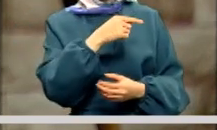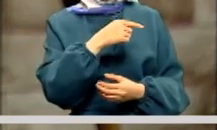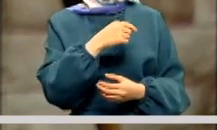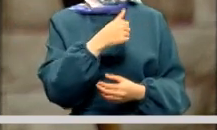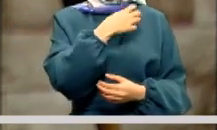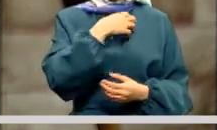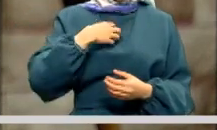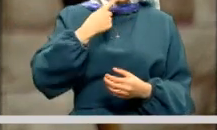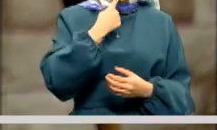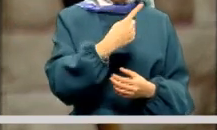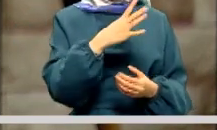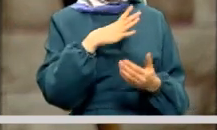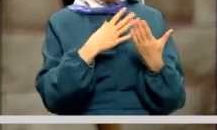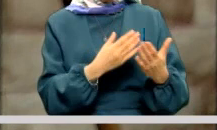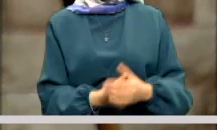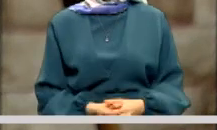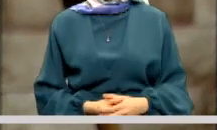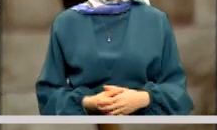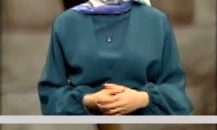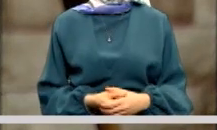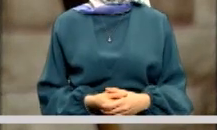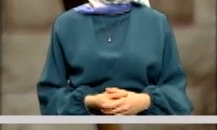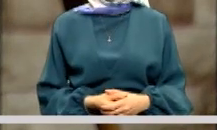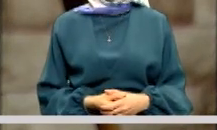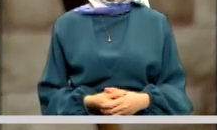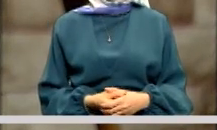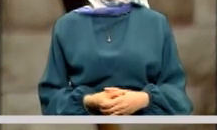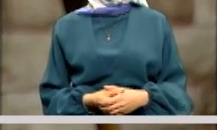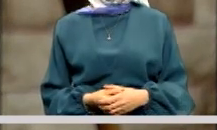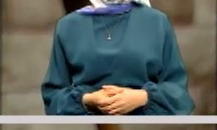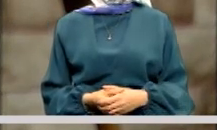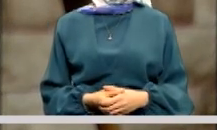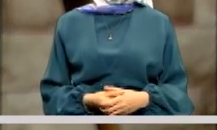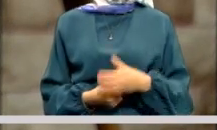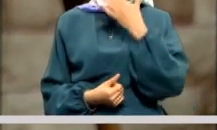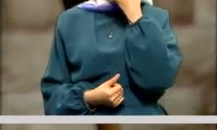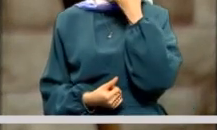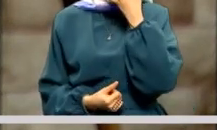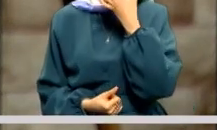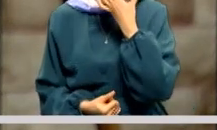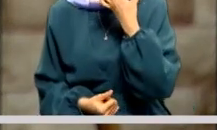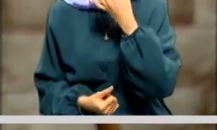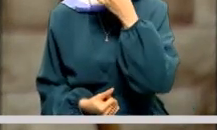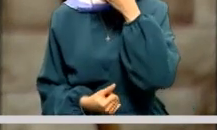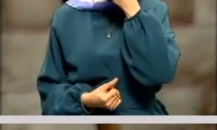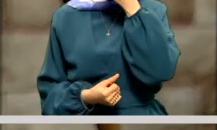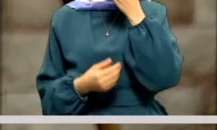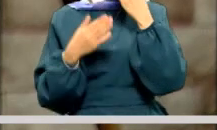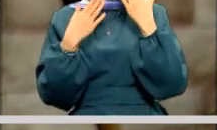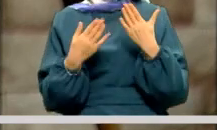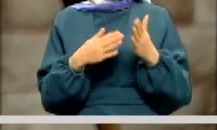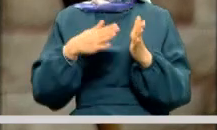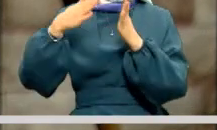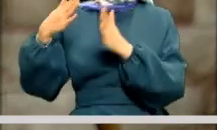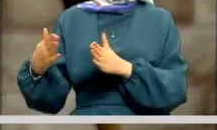kız çocuğu olsun annesine çok rahat açabiliyor ve konuşabiliyor şimdi böyle olunca Evet bir